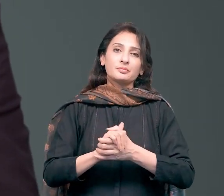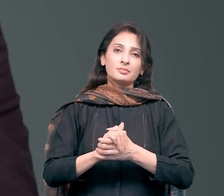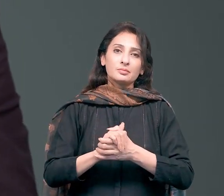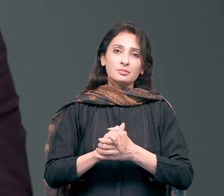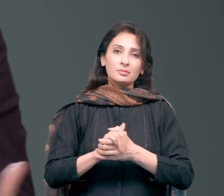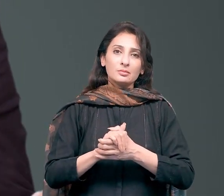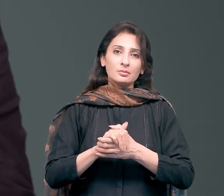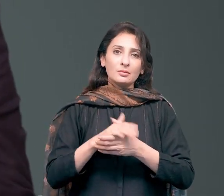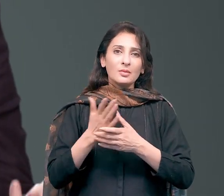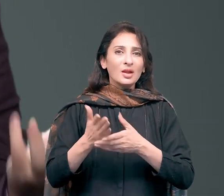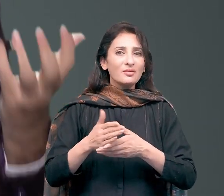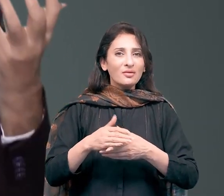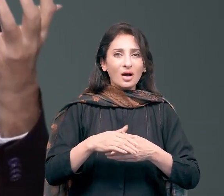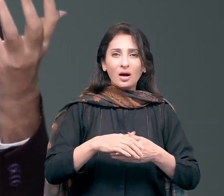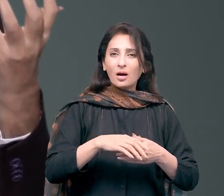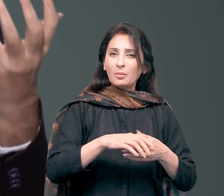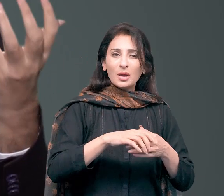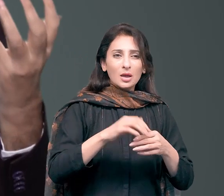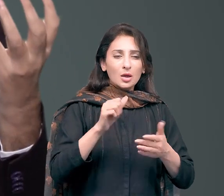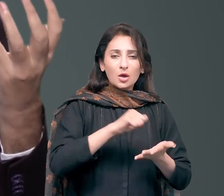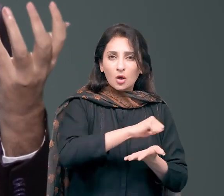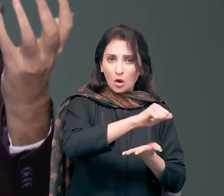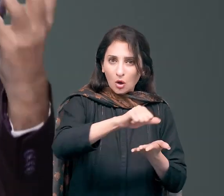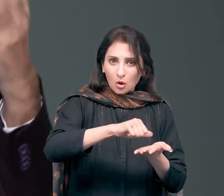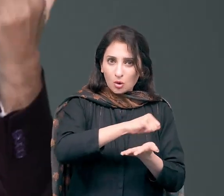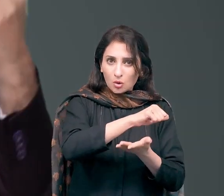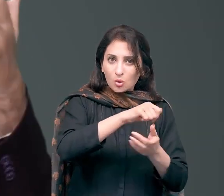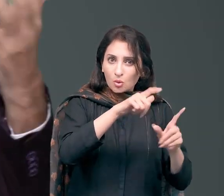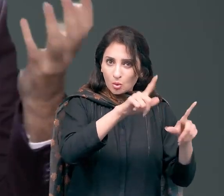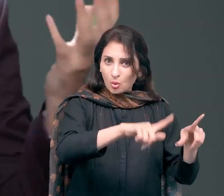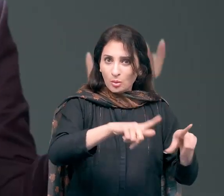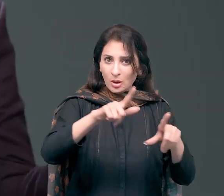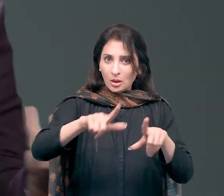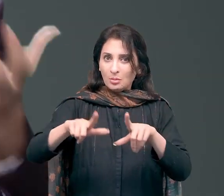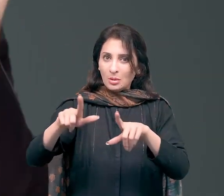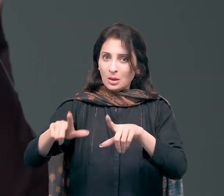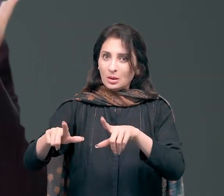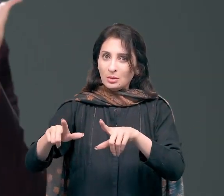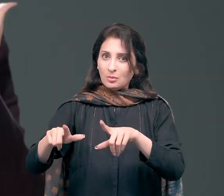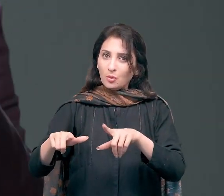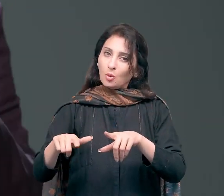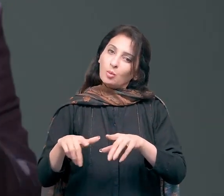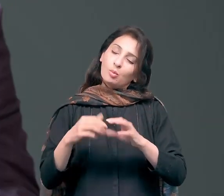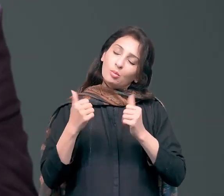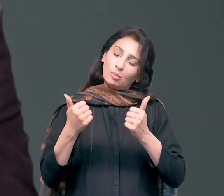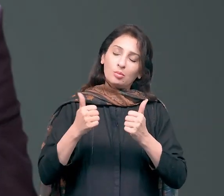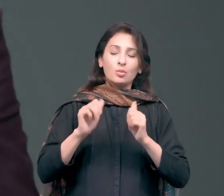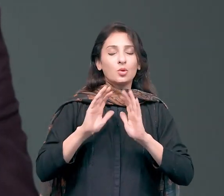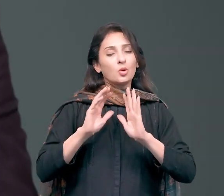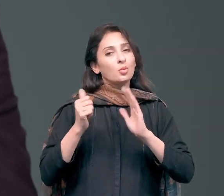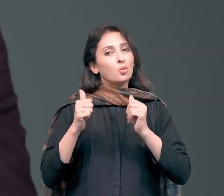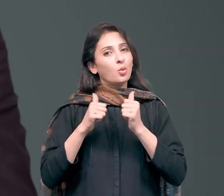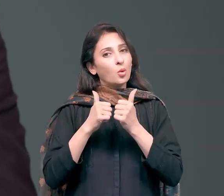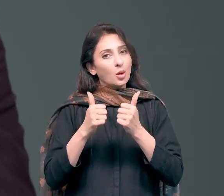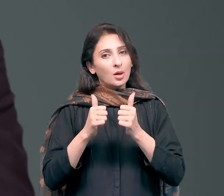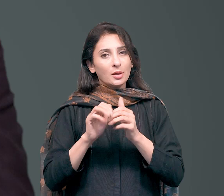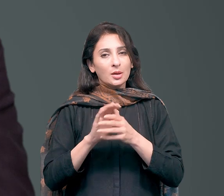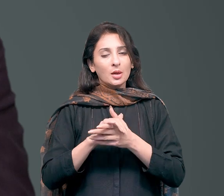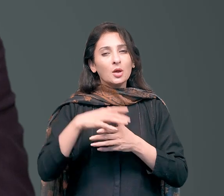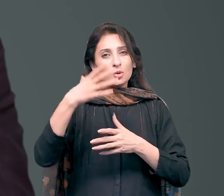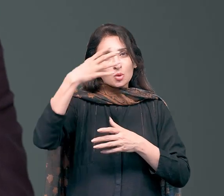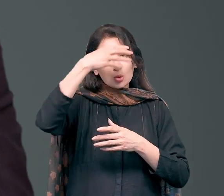بنا لیجئے، وہ کلی طور پر خود مختار ہوں گی، ان کے اندر بھی صوبے بھی خود مختار ہوں گے۔ اینی